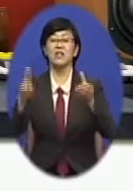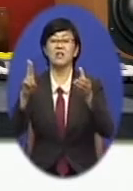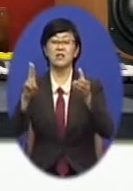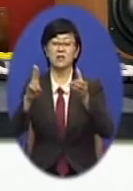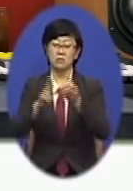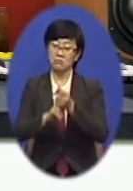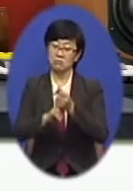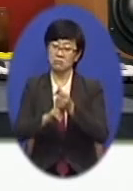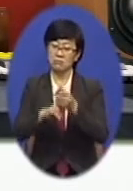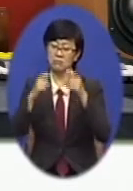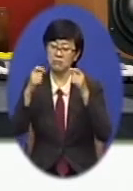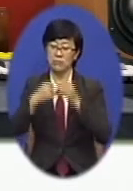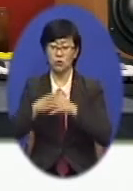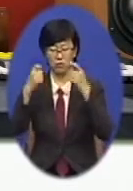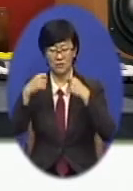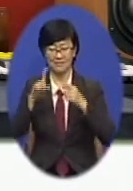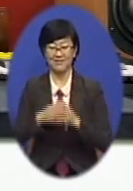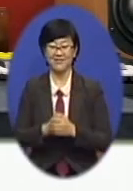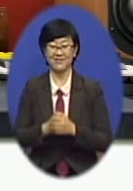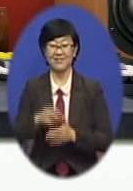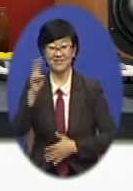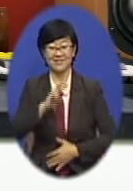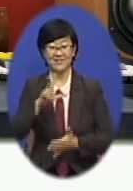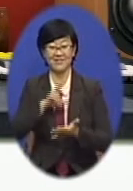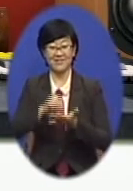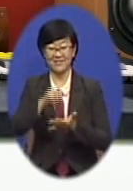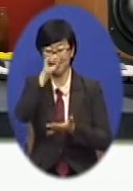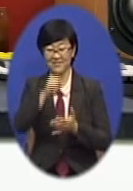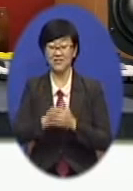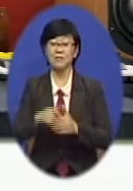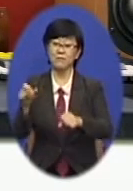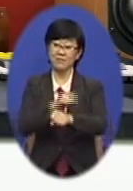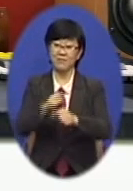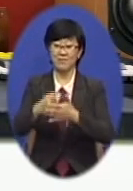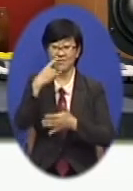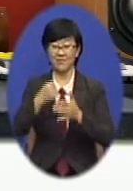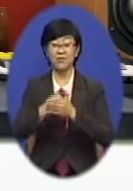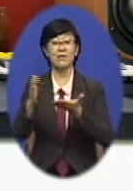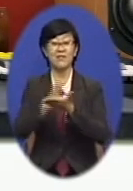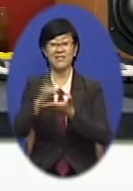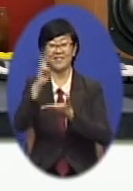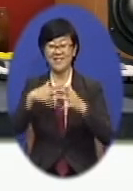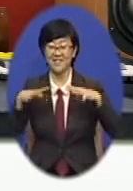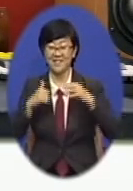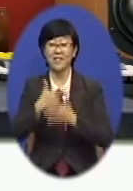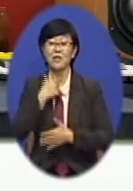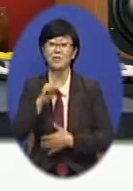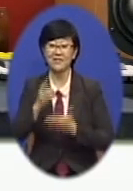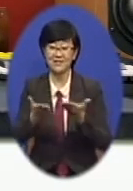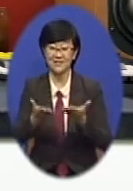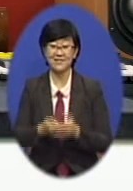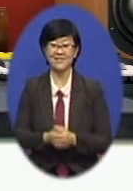바람소리 아이고 참 노래 너무 좋으신데요. 특별히 어머니 나눔 노래자랑을 통해서 하실 말씀 있으면